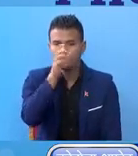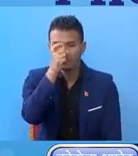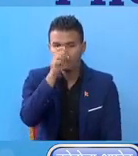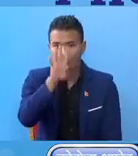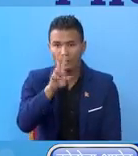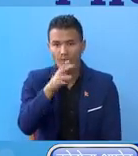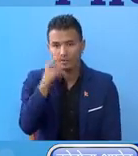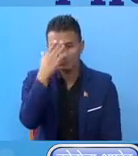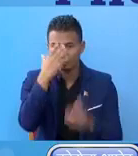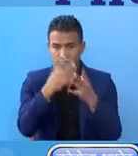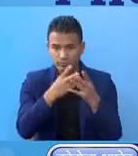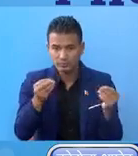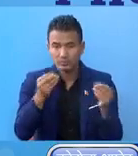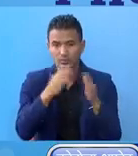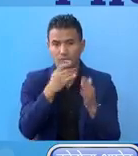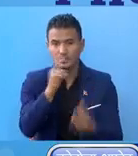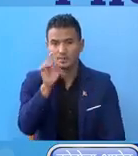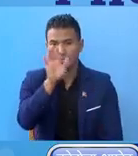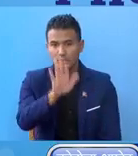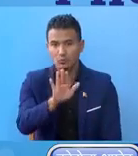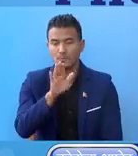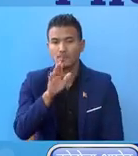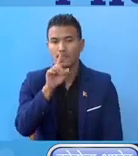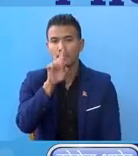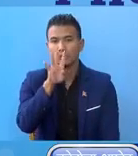19,504 जना निको भएर घर फर्किनु भएको छ।